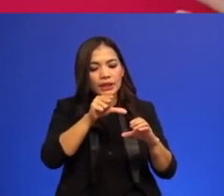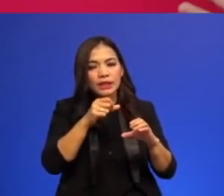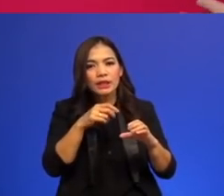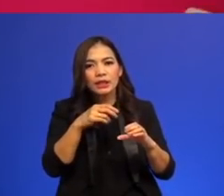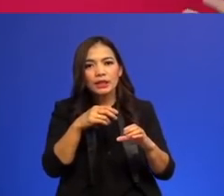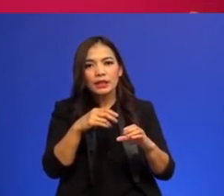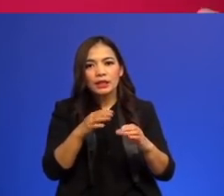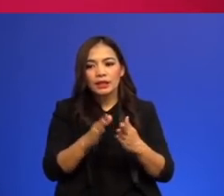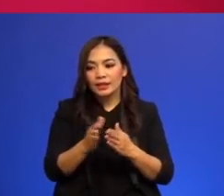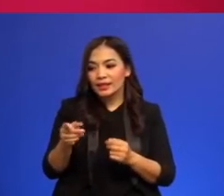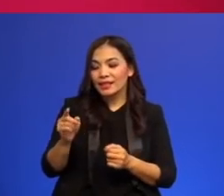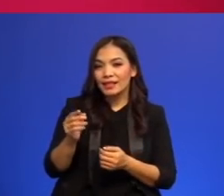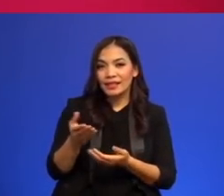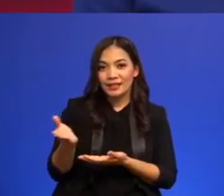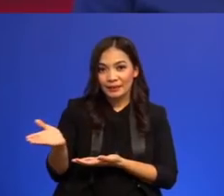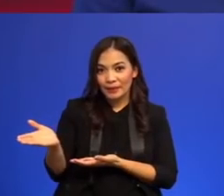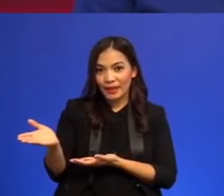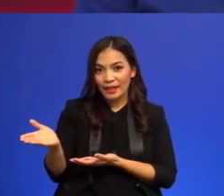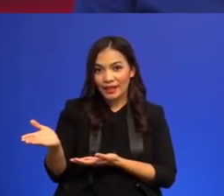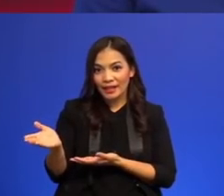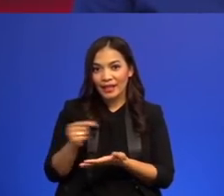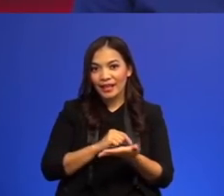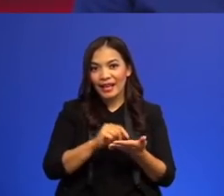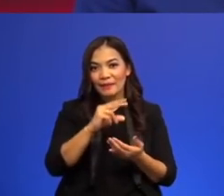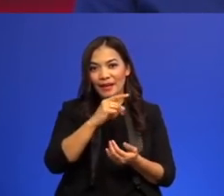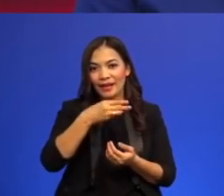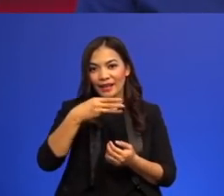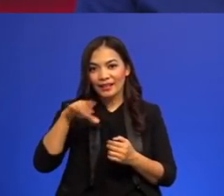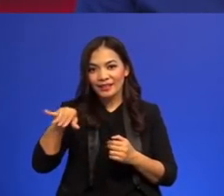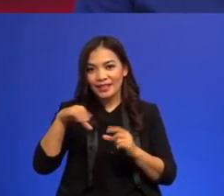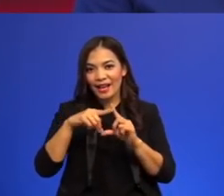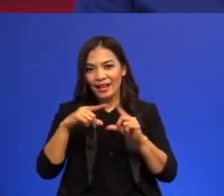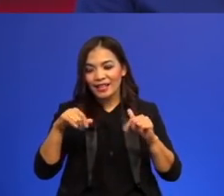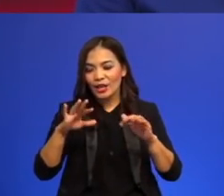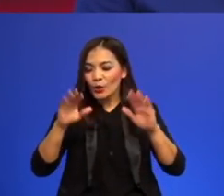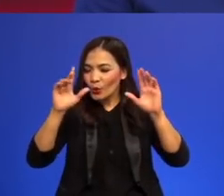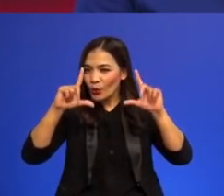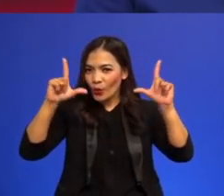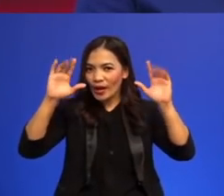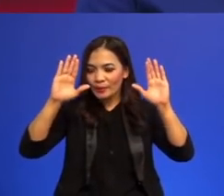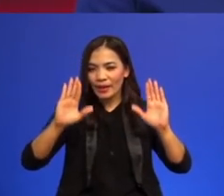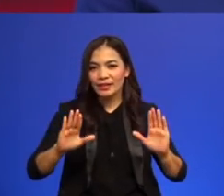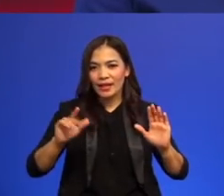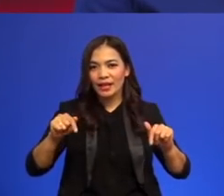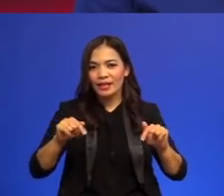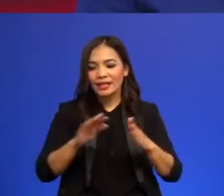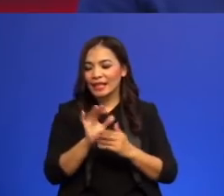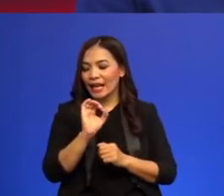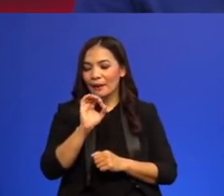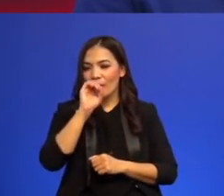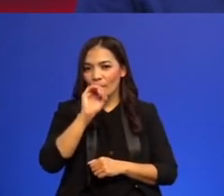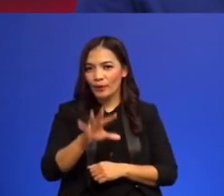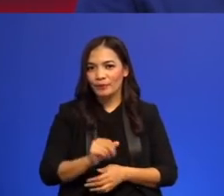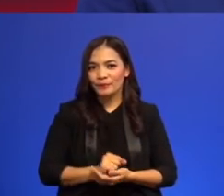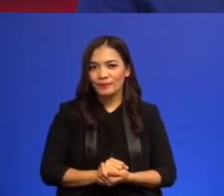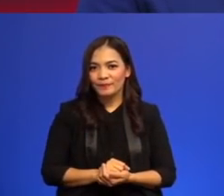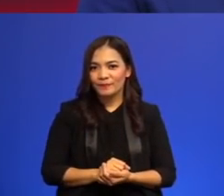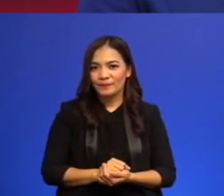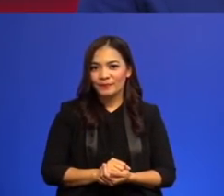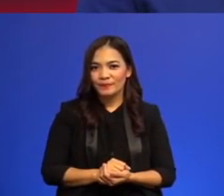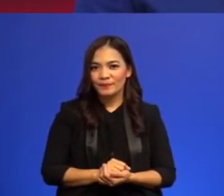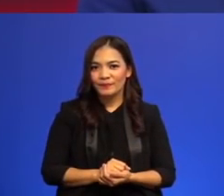Sebelah kanan saya ini juga seorang yang luar biasa, saudara. Ini luar biasa, sebenarnya saya gak mau ngomong deh.